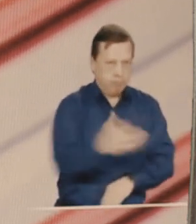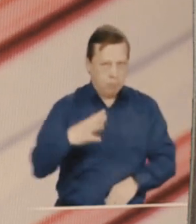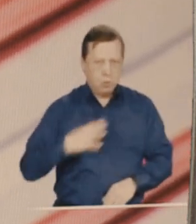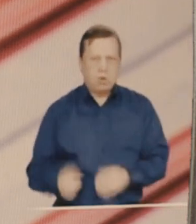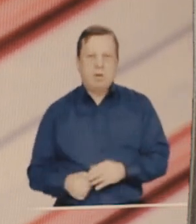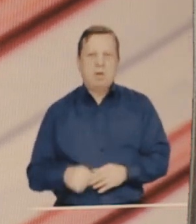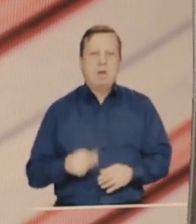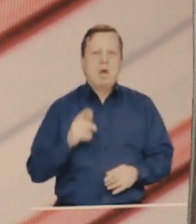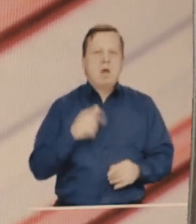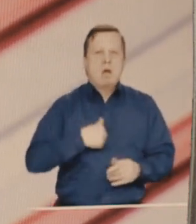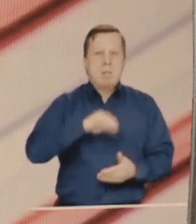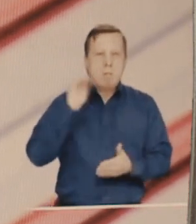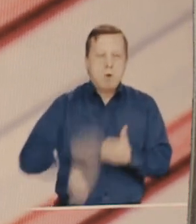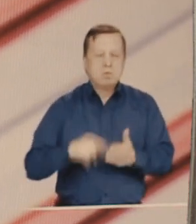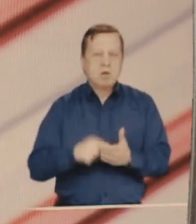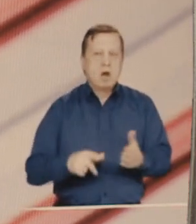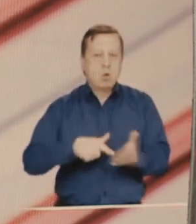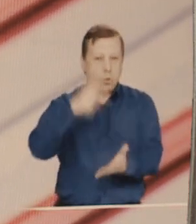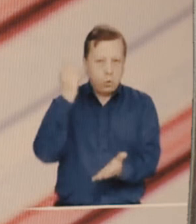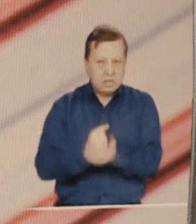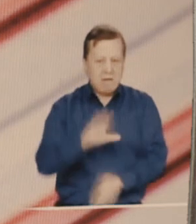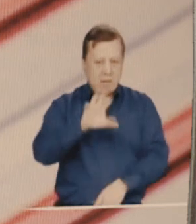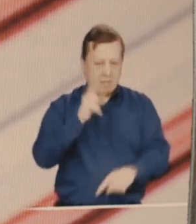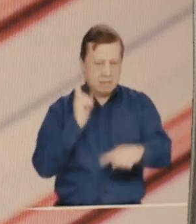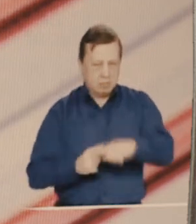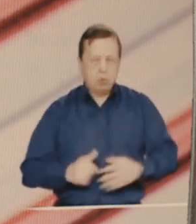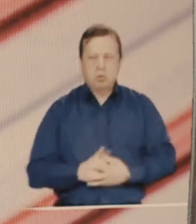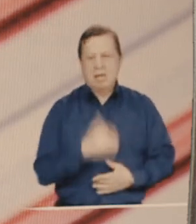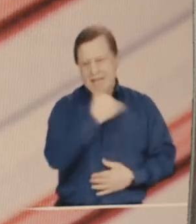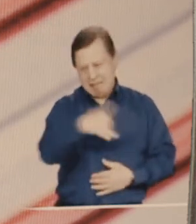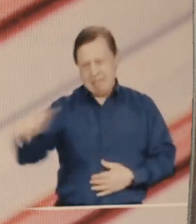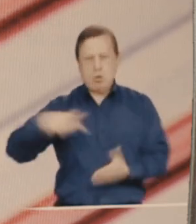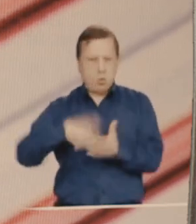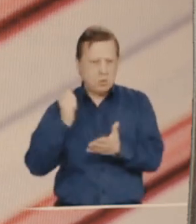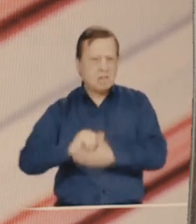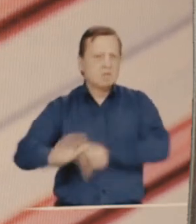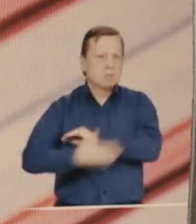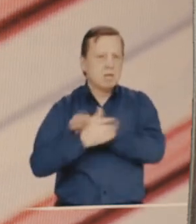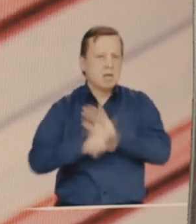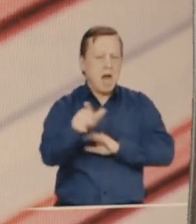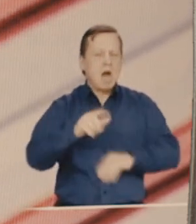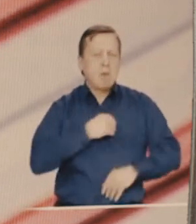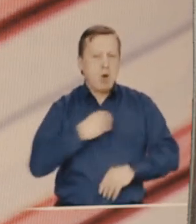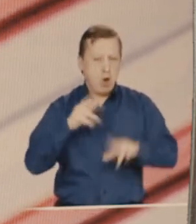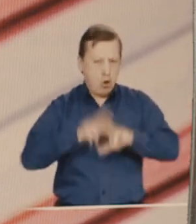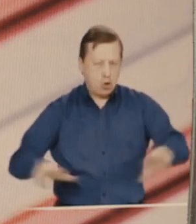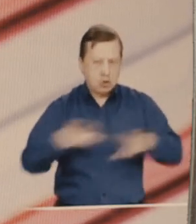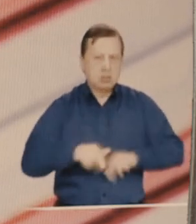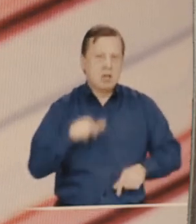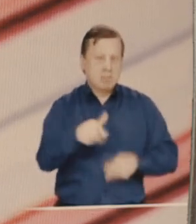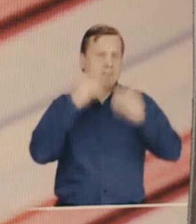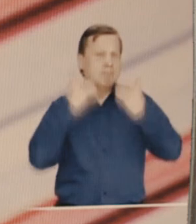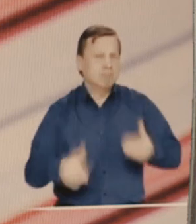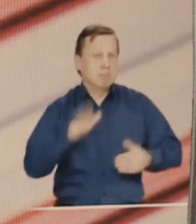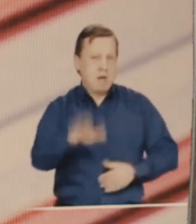i podpisałem ustawę 500+ i inne ustawy, które wspierały polską rodzinę i dzięki którym polska rodzina dzisiaj